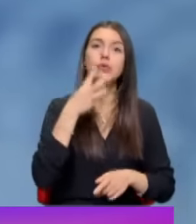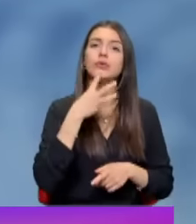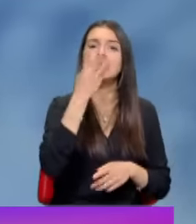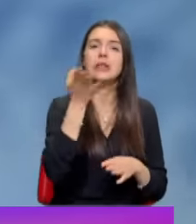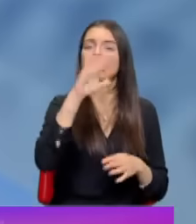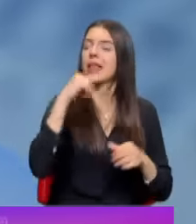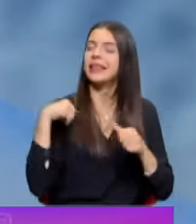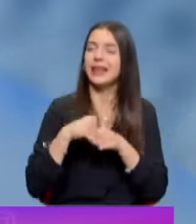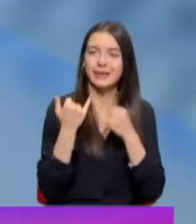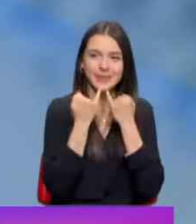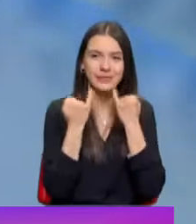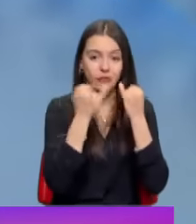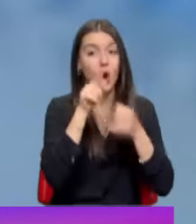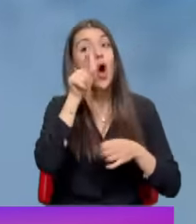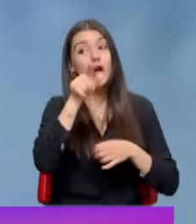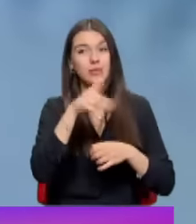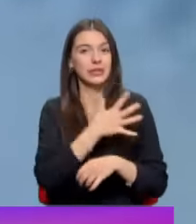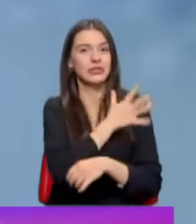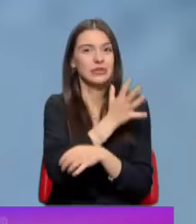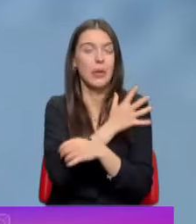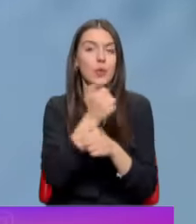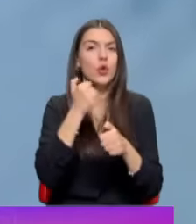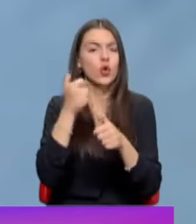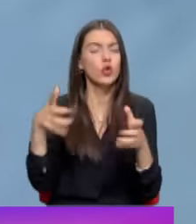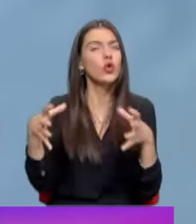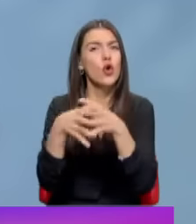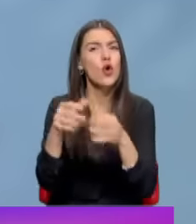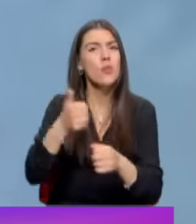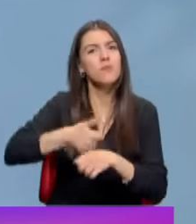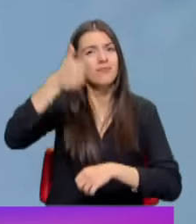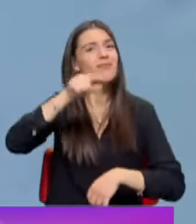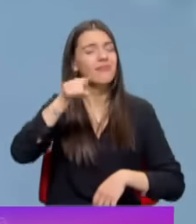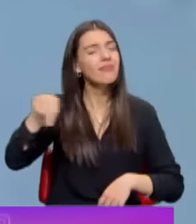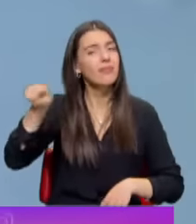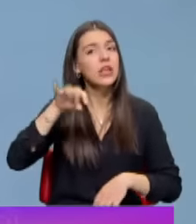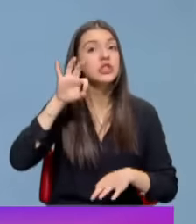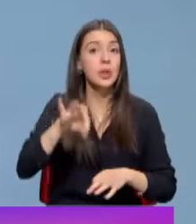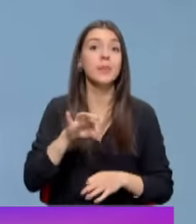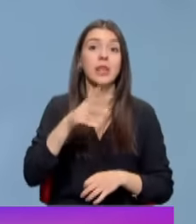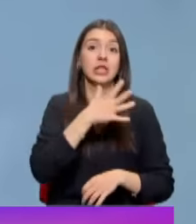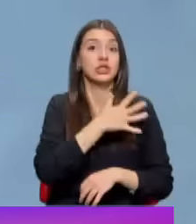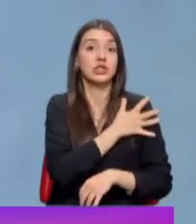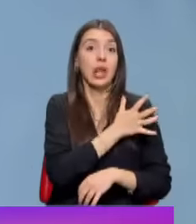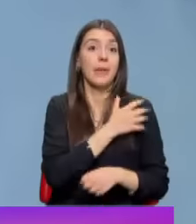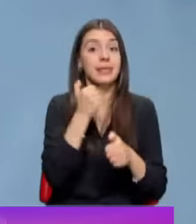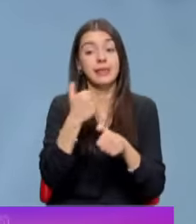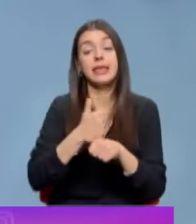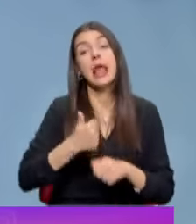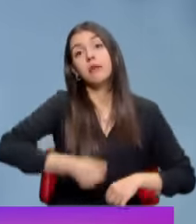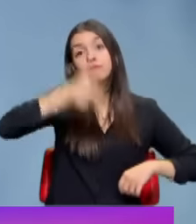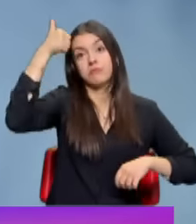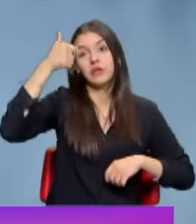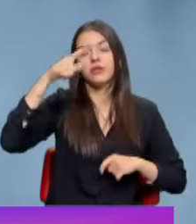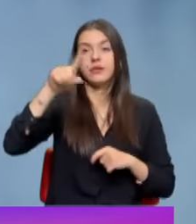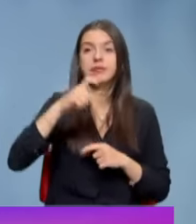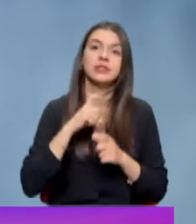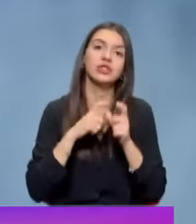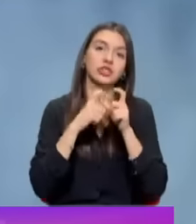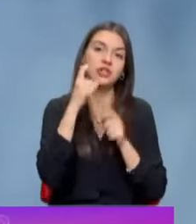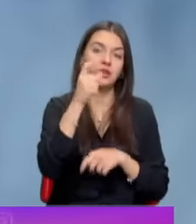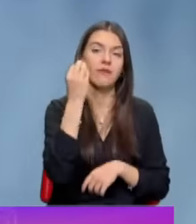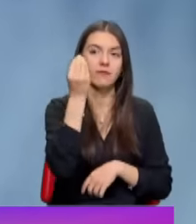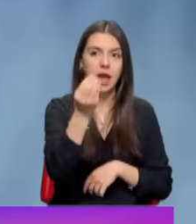oldu. O zamanlar CHP Grup Başkan Vekili olan Özel, şimdi CHP Genel Başkanı olarak soruları yanıtladı deniyor. Bakın